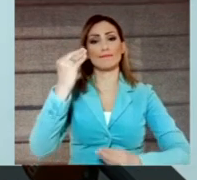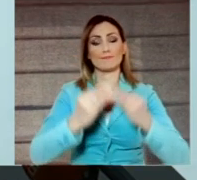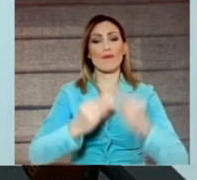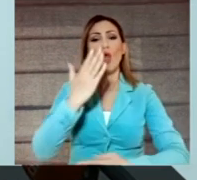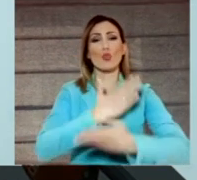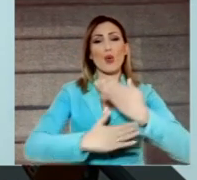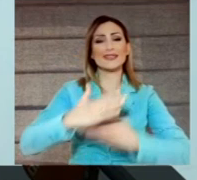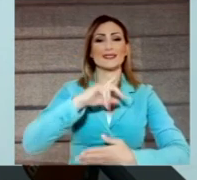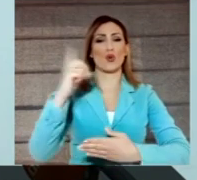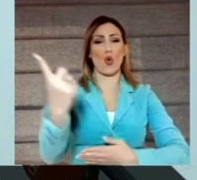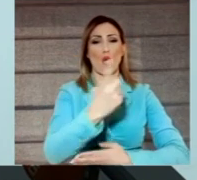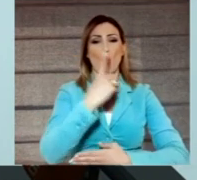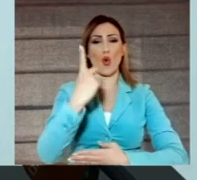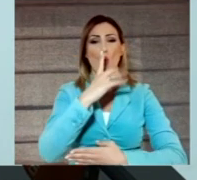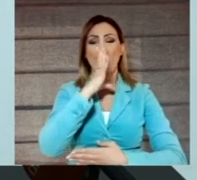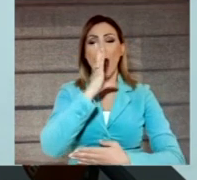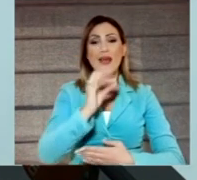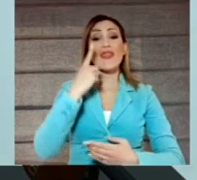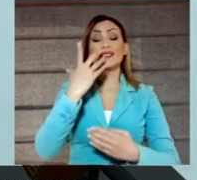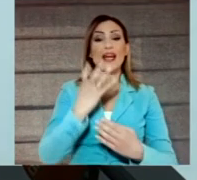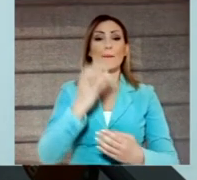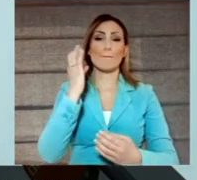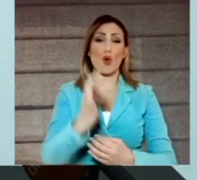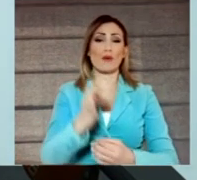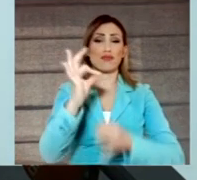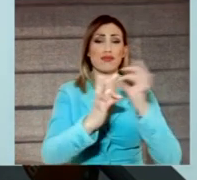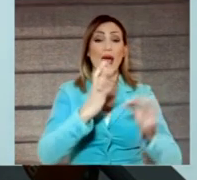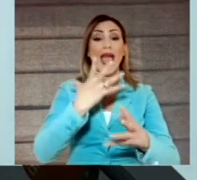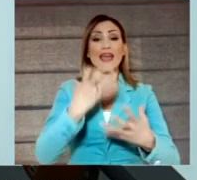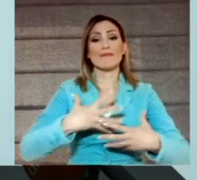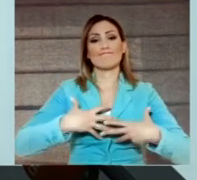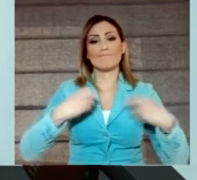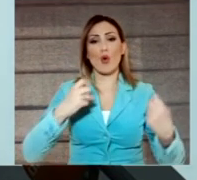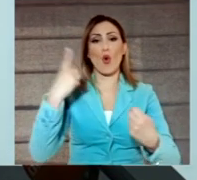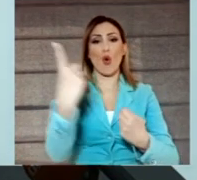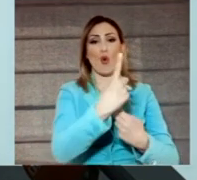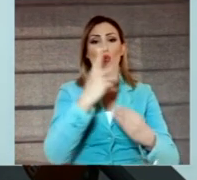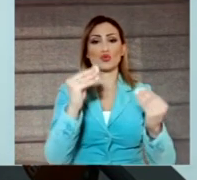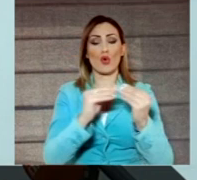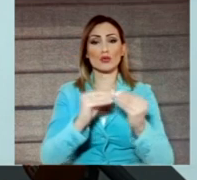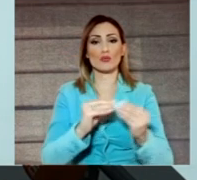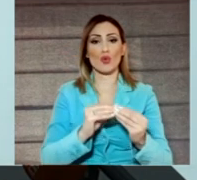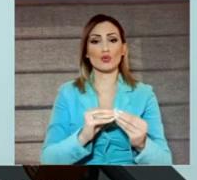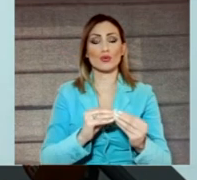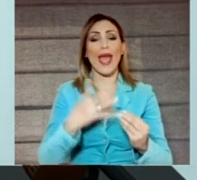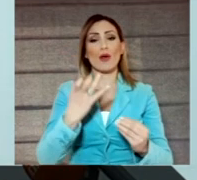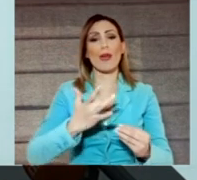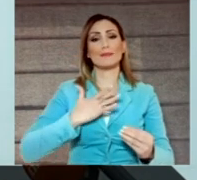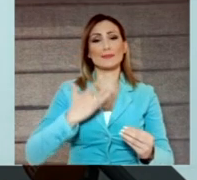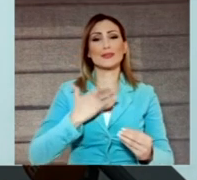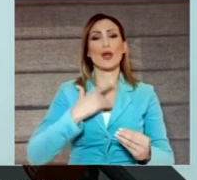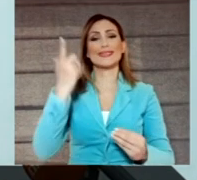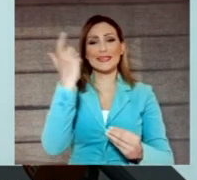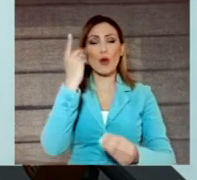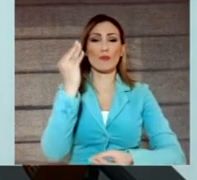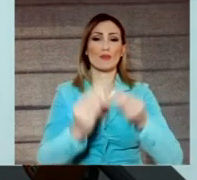ότι η αβεβαιότητα που προκαλεί η πανδημία αναστατώνει την καθημερινότητα όλων μας και μας επηρεάζει σε ψυχολογικό επίπεδο.